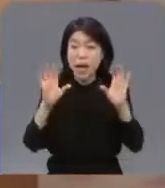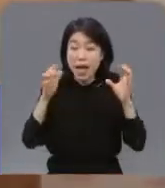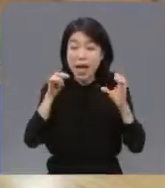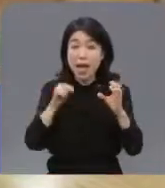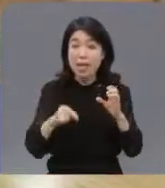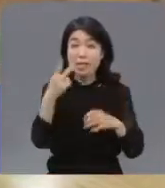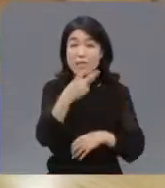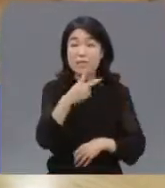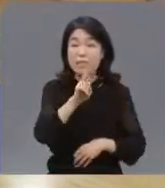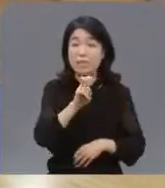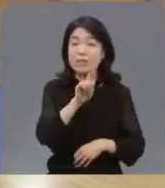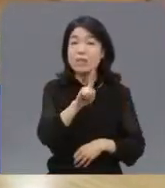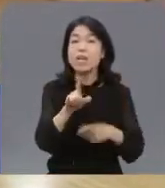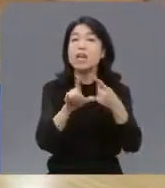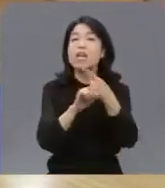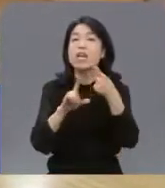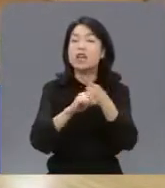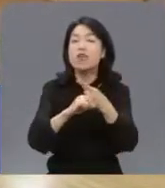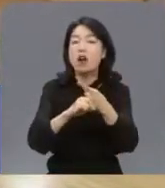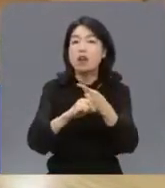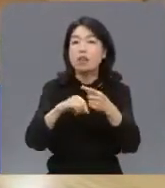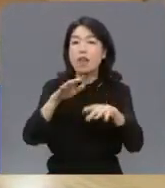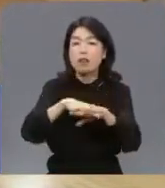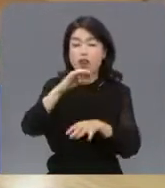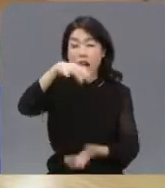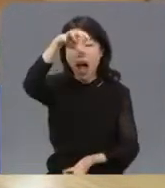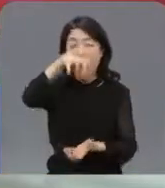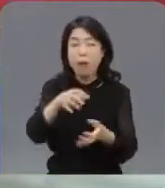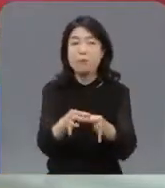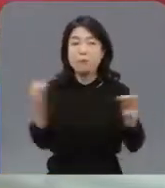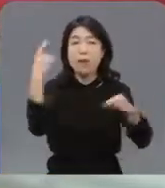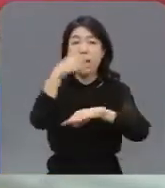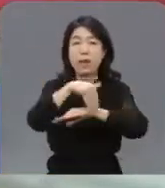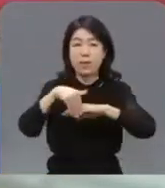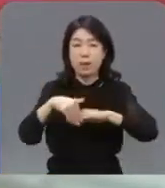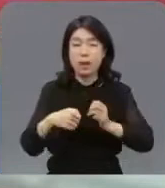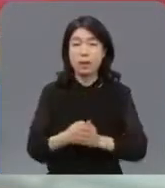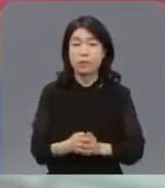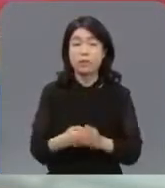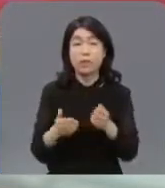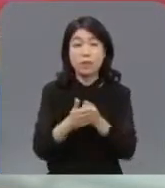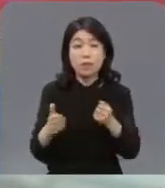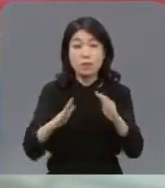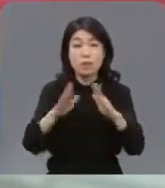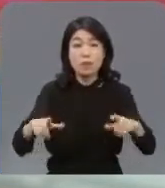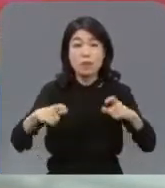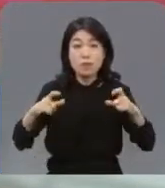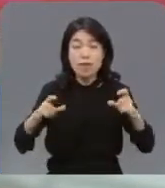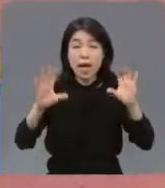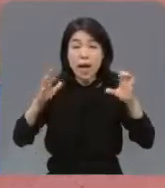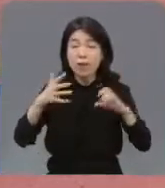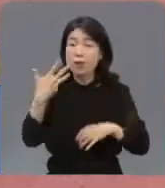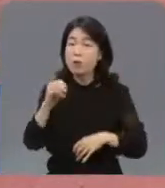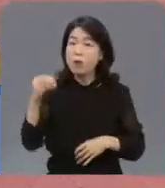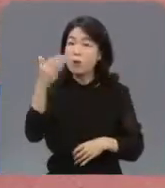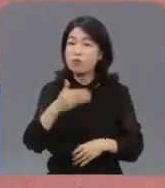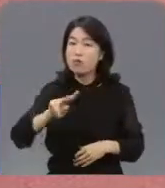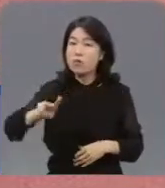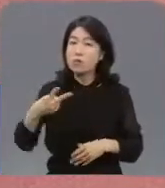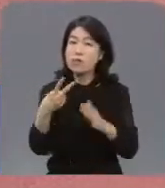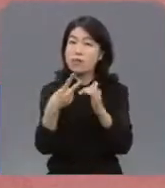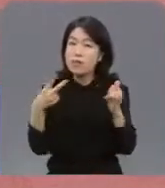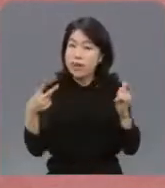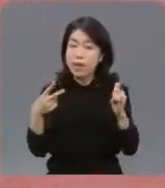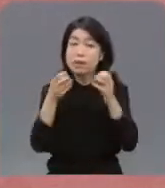2020 에는 이룰 뿐 아동수당 부터 소급해서 받을 수 있습니다 이 따라 전남 지역 아동 8만 고 1200여 명이